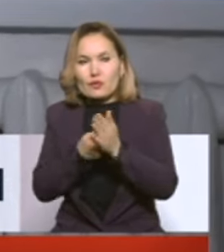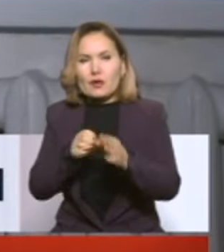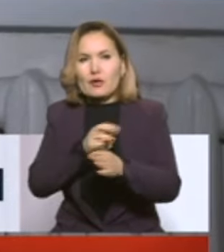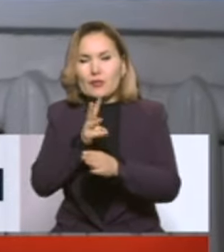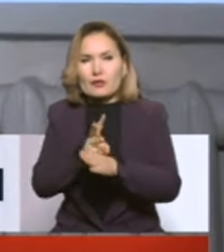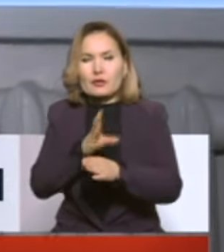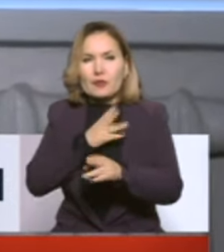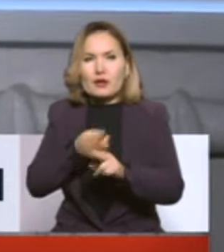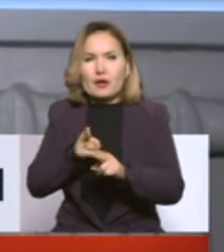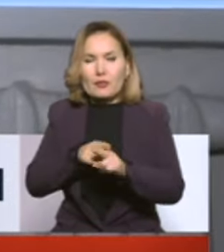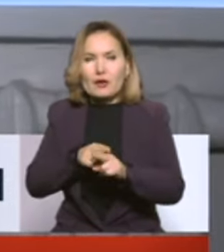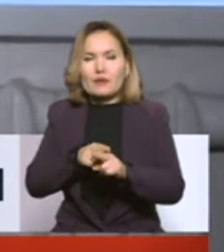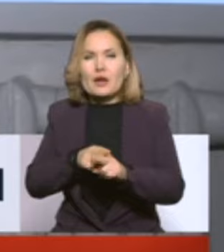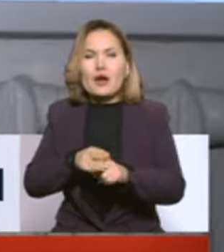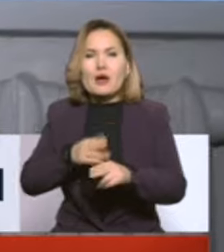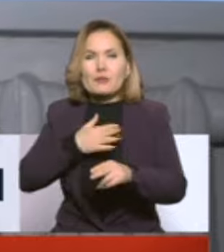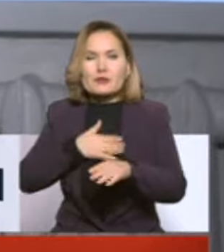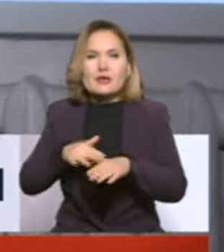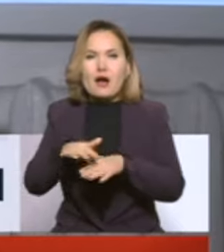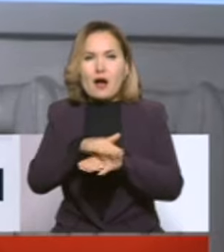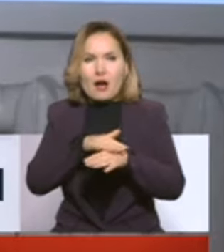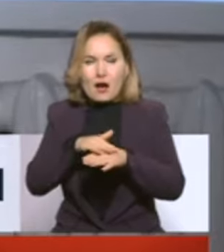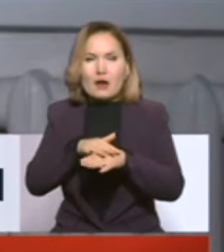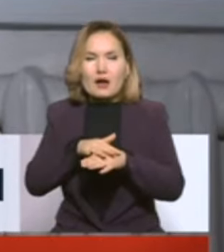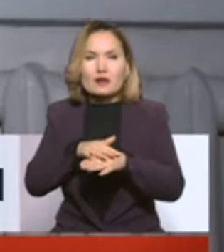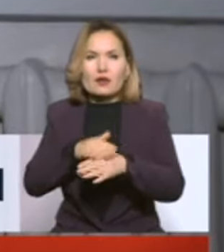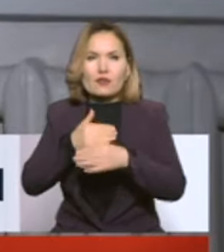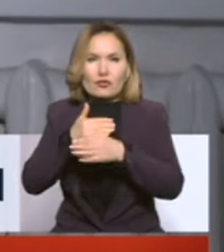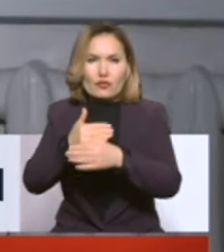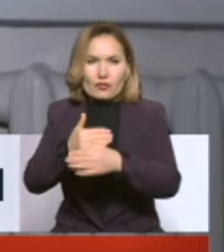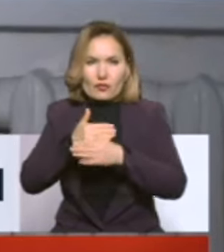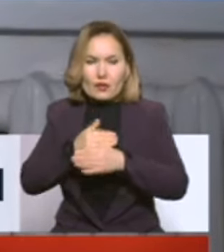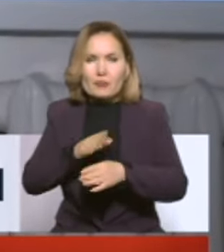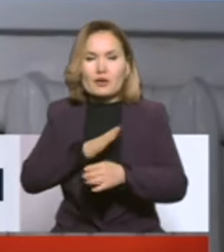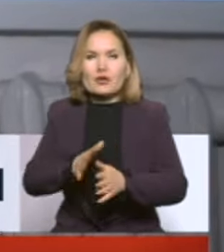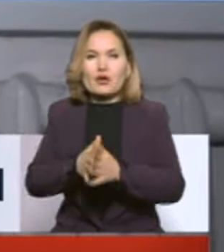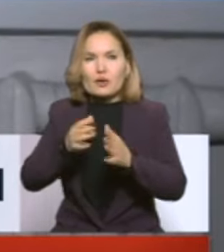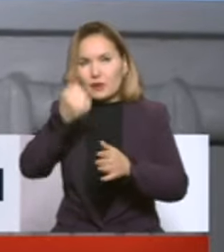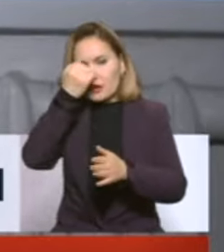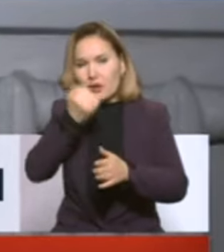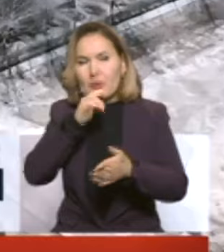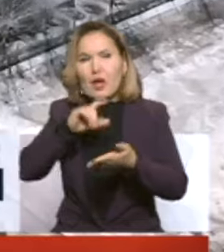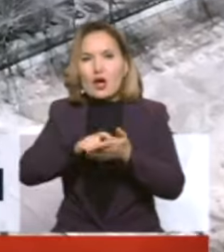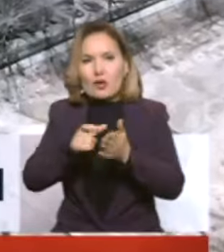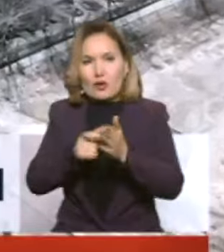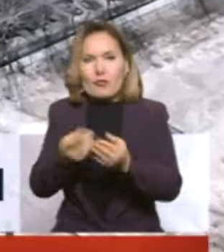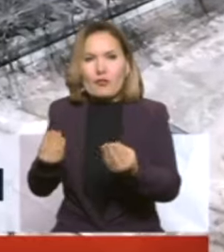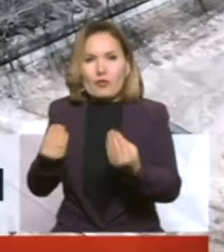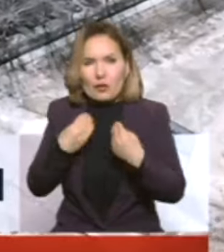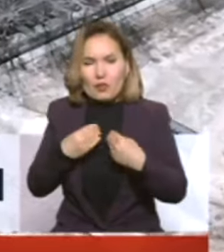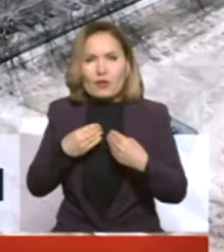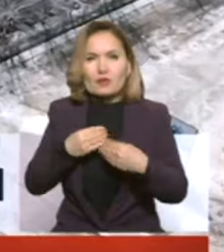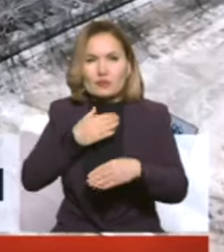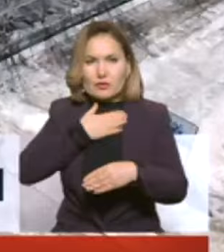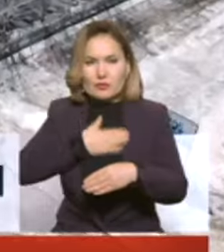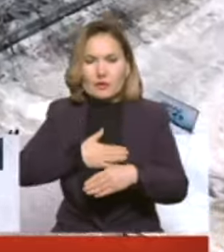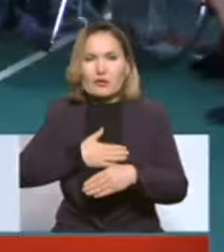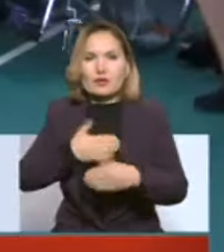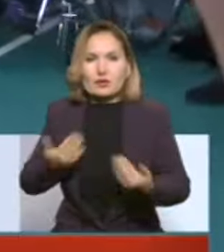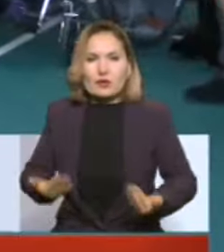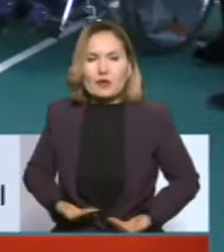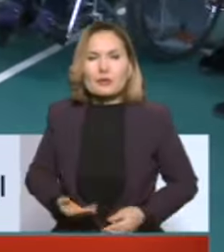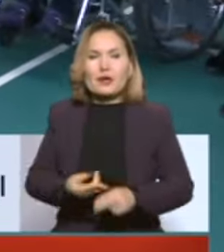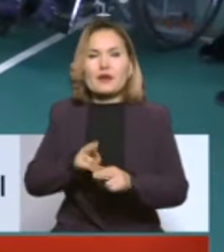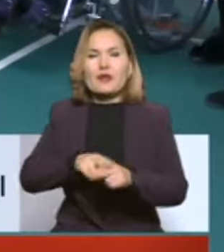көп, бірақ осы ел мен ауыл халқымен бірге болайық деп отырық. Тыныштық осындай бір бөлмені берді, ризамыз. Үйін тастап, бас сауғалаған